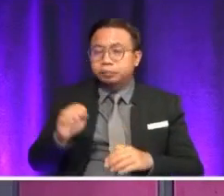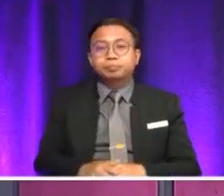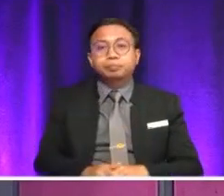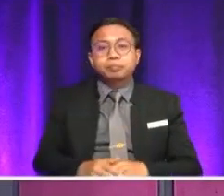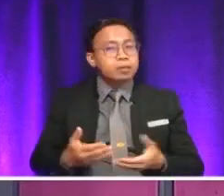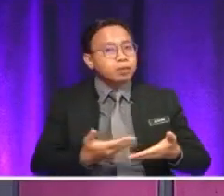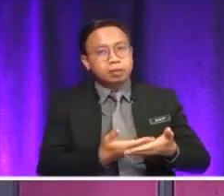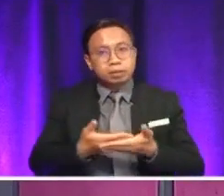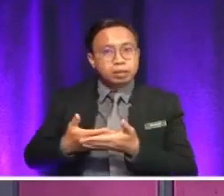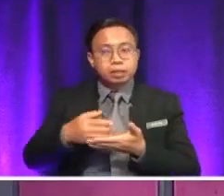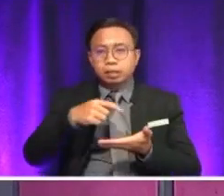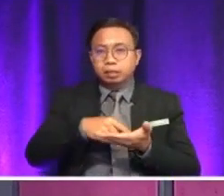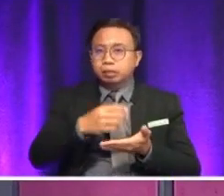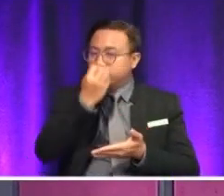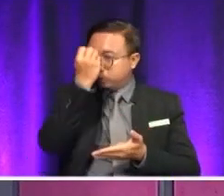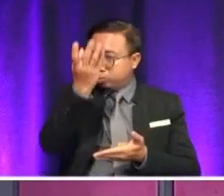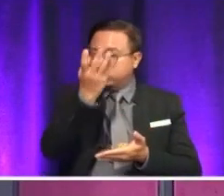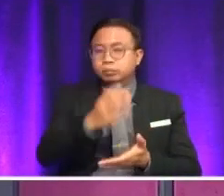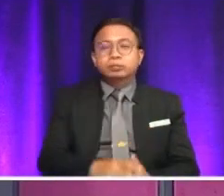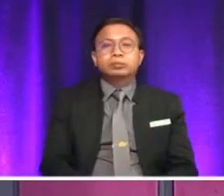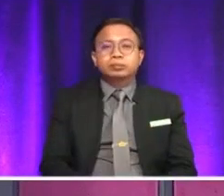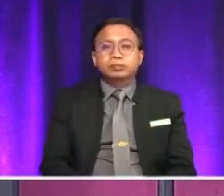anak-anak ni, dan dia beritahu dekat siapa?